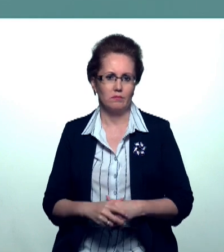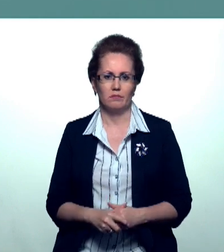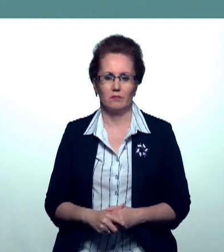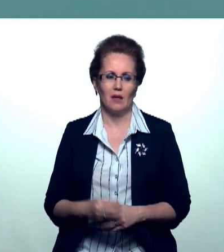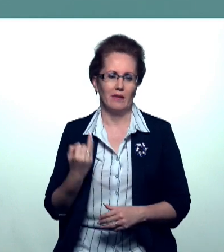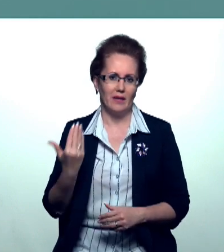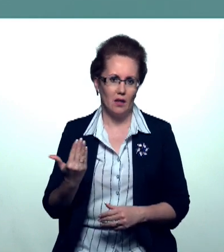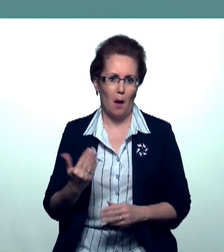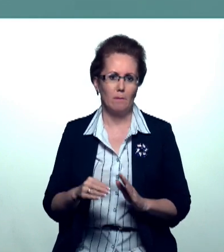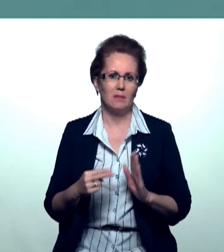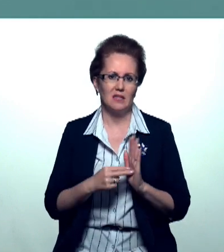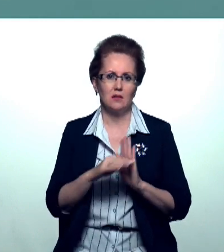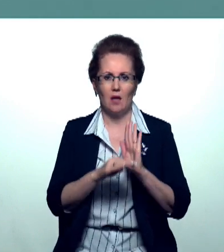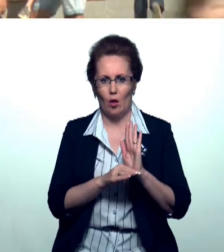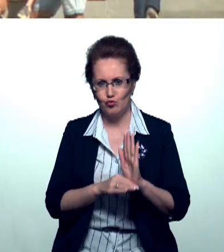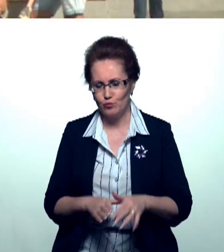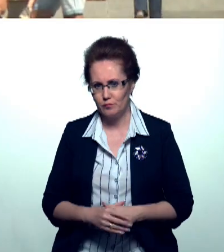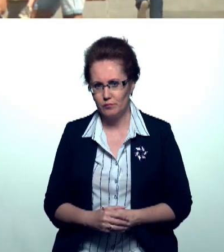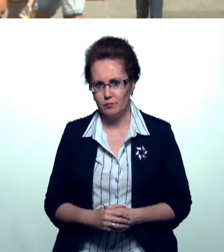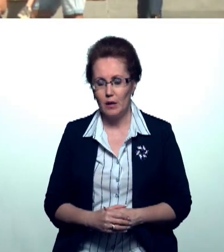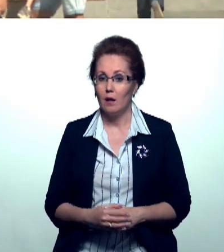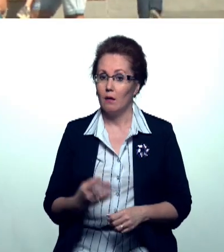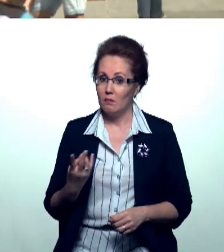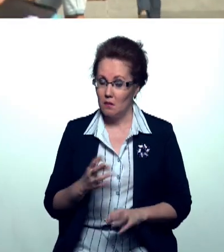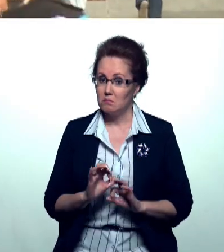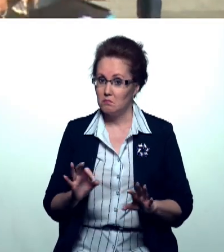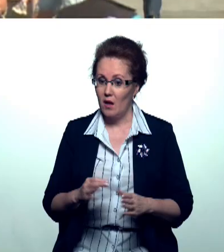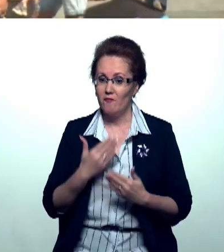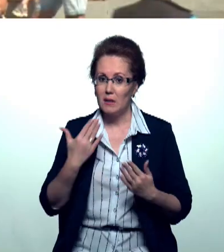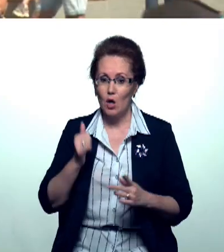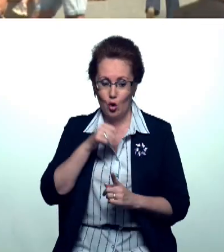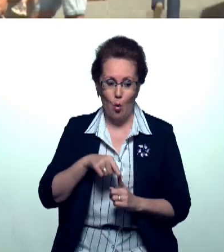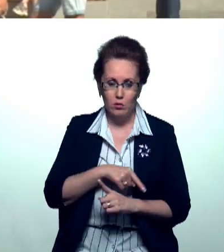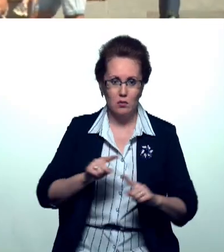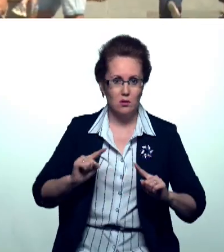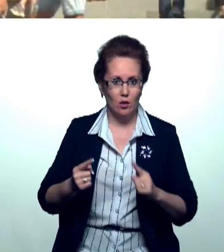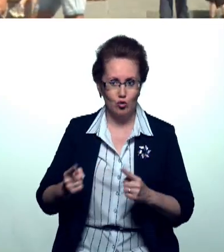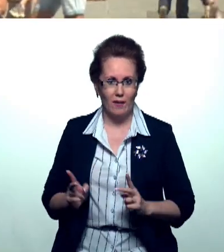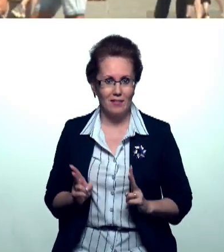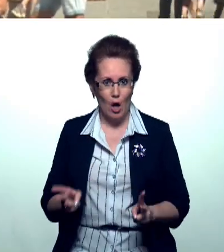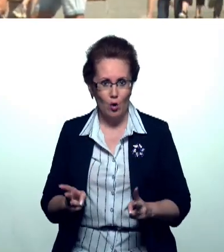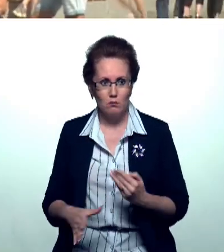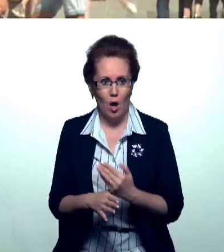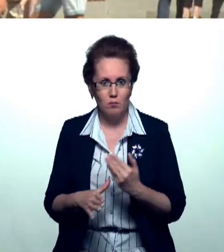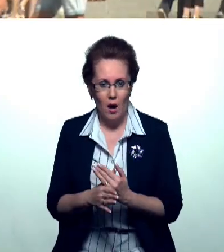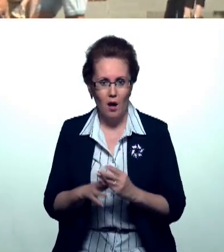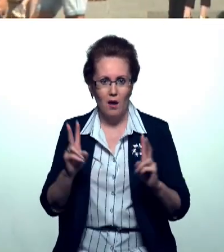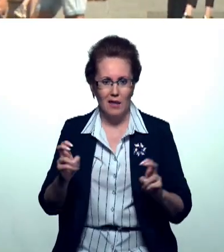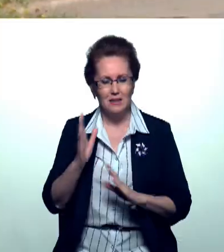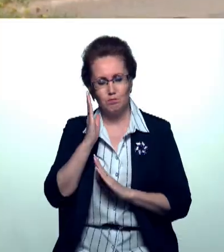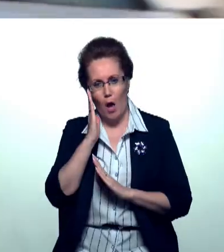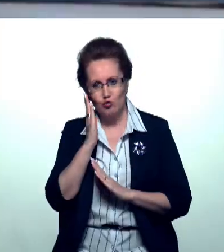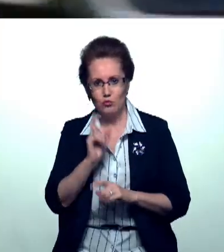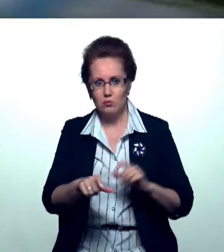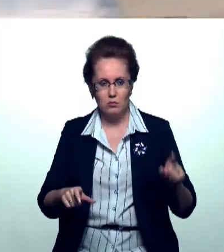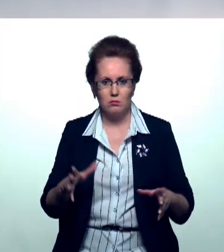задачи, их поставленные ими задачи. Надо отметить, в последние годы задержаний пособников-террористов, выявлений спящих ячеек на территории